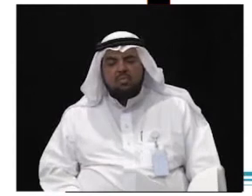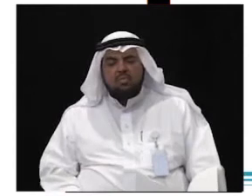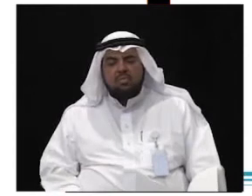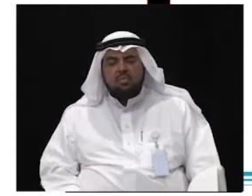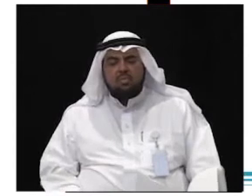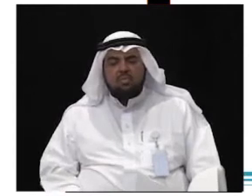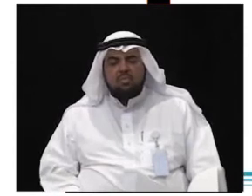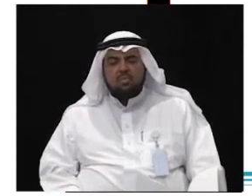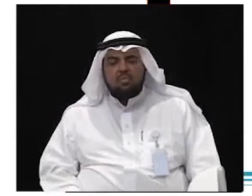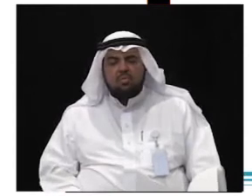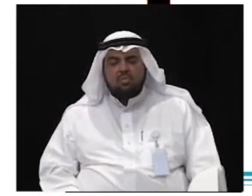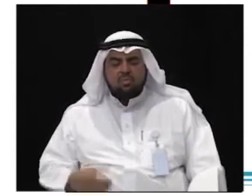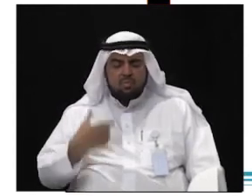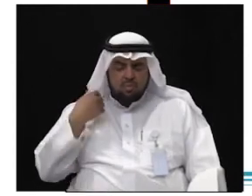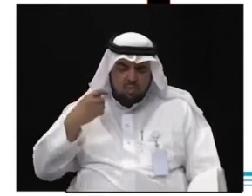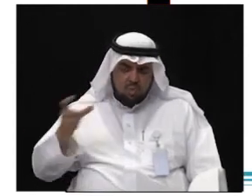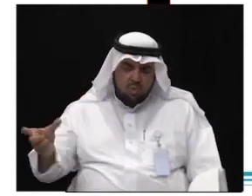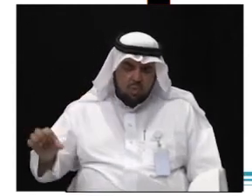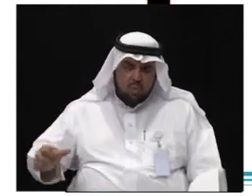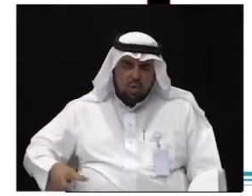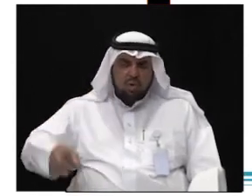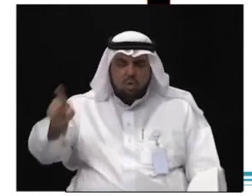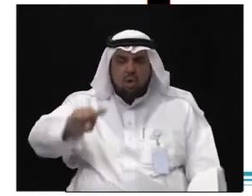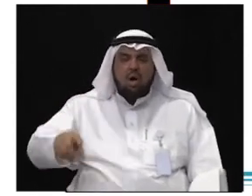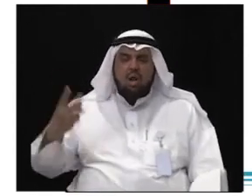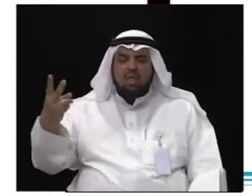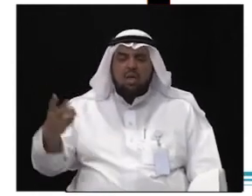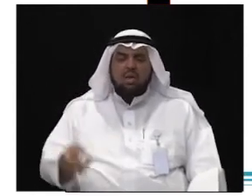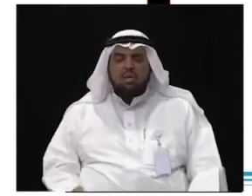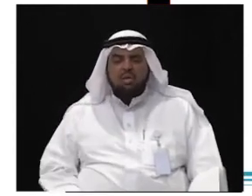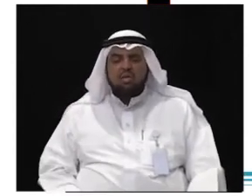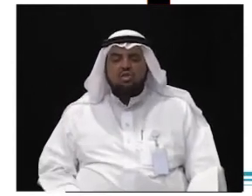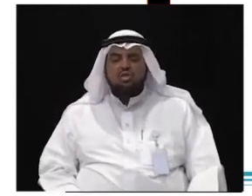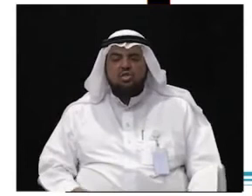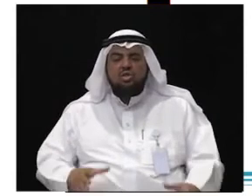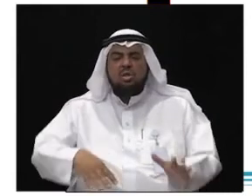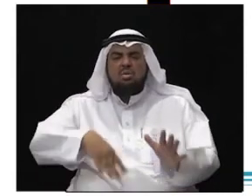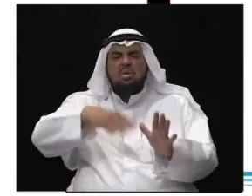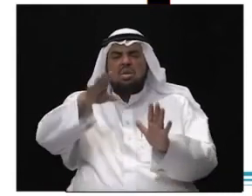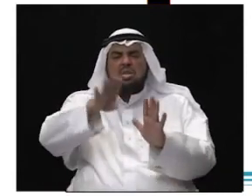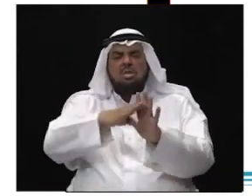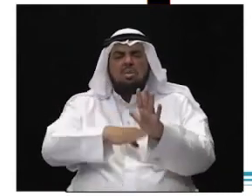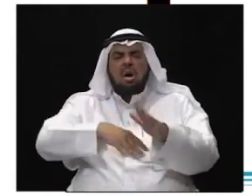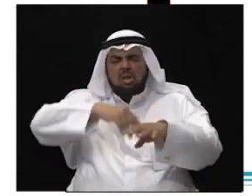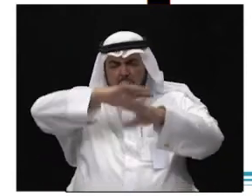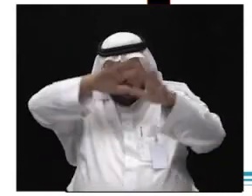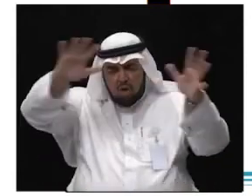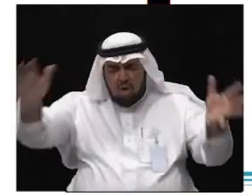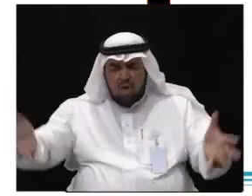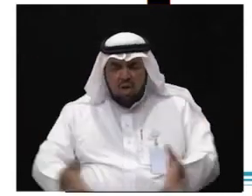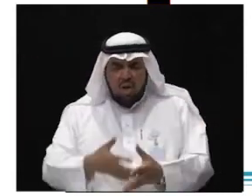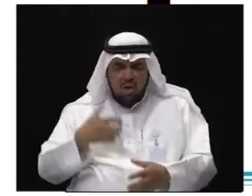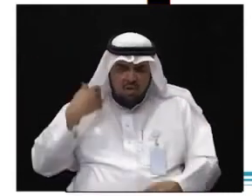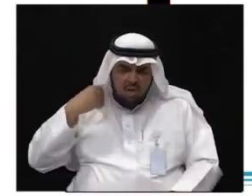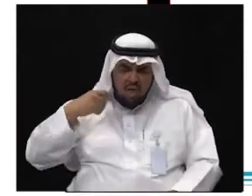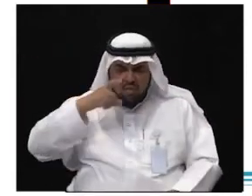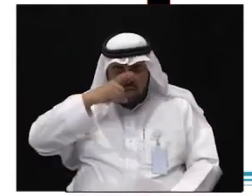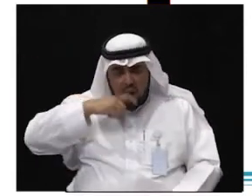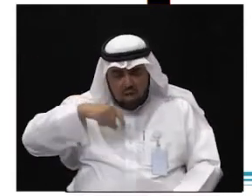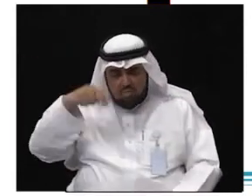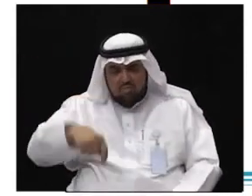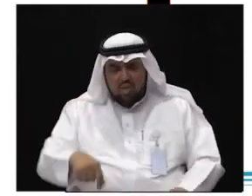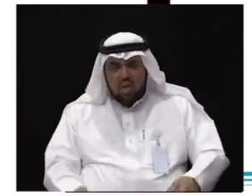ألقت نورة العبارة الثانية: جميع التطبيقات تحتوي بالضرورة على أوامر برمجية يجب كتابتها في